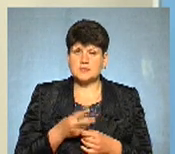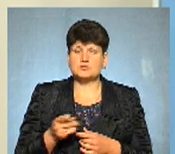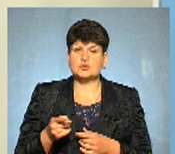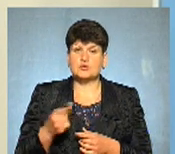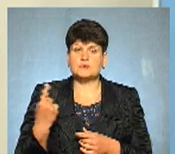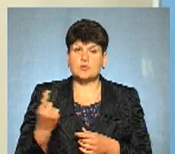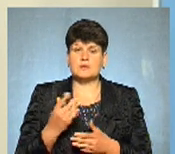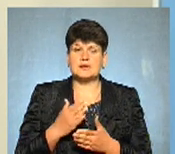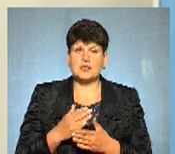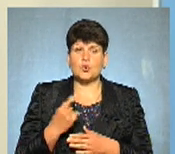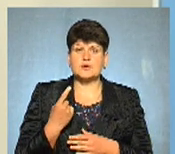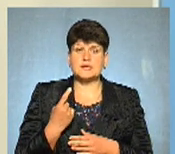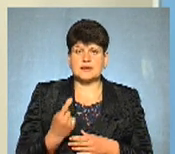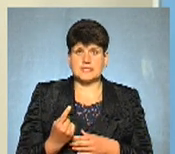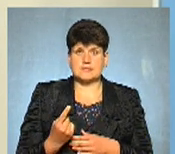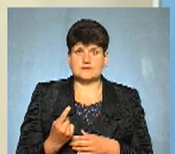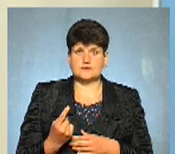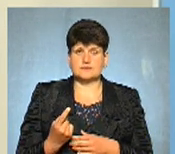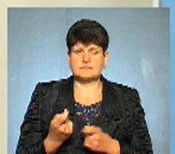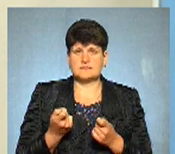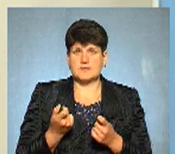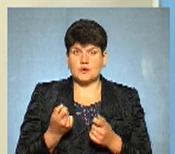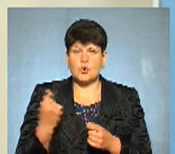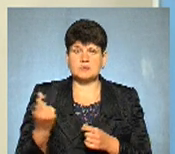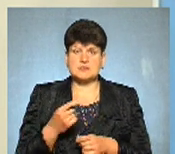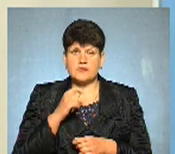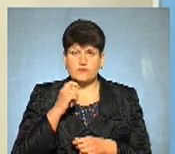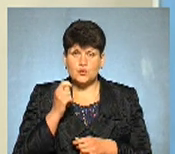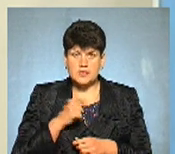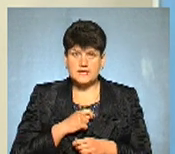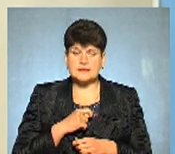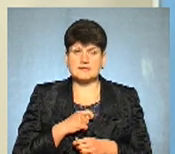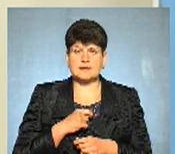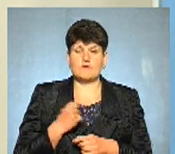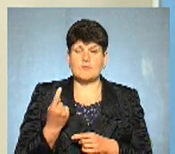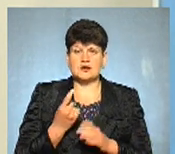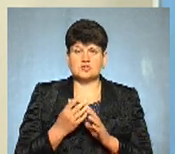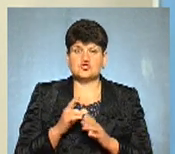область є однією з небагатьох областей в Україні, напевно, однією з